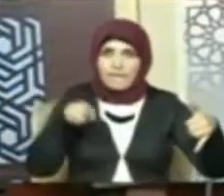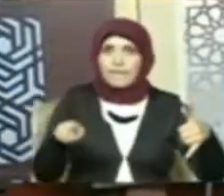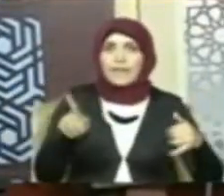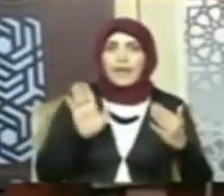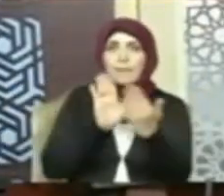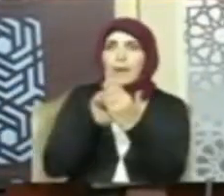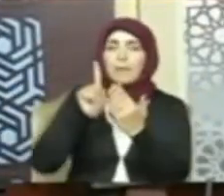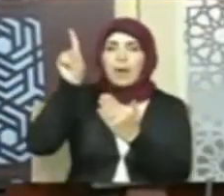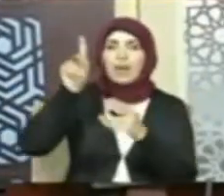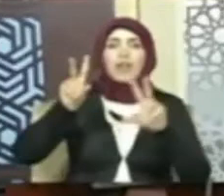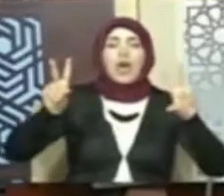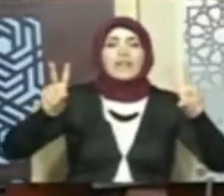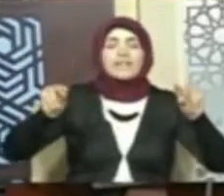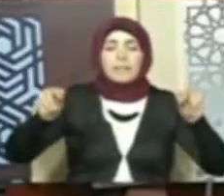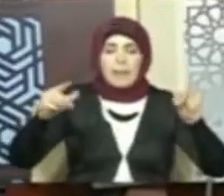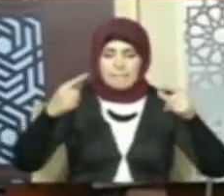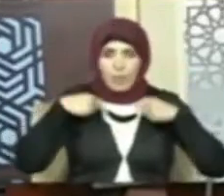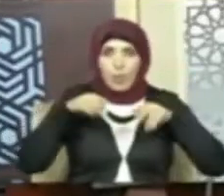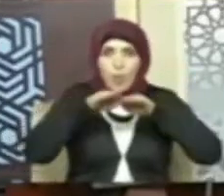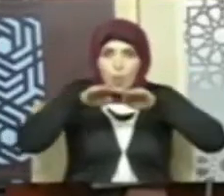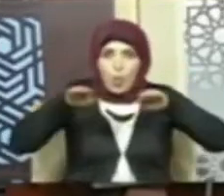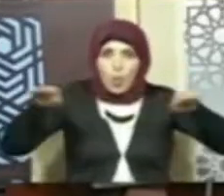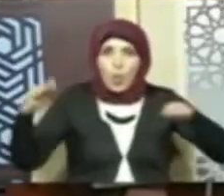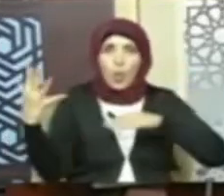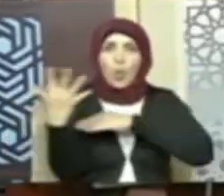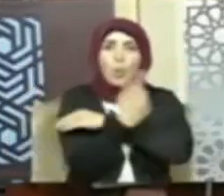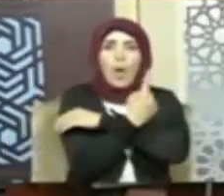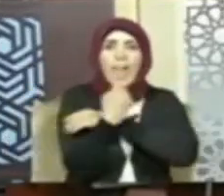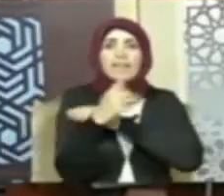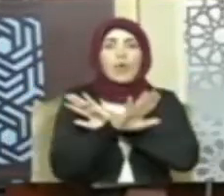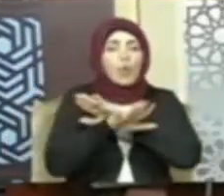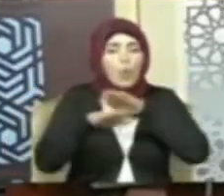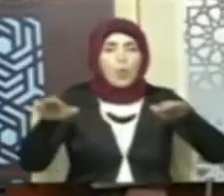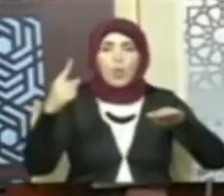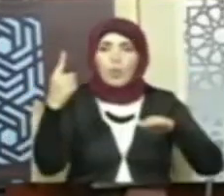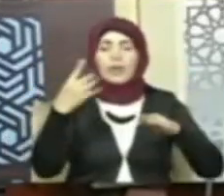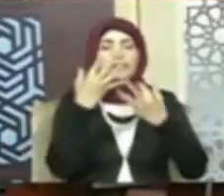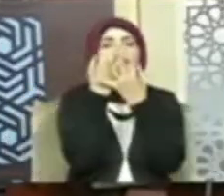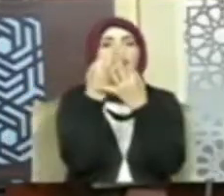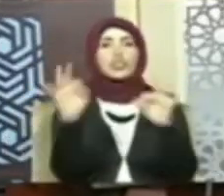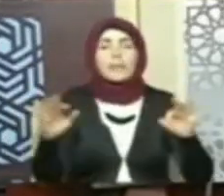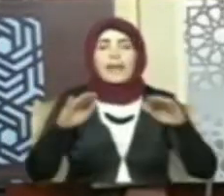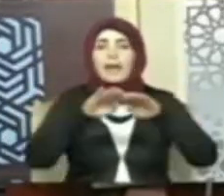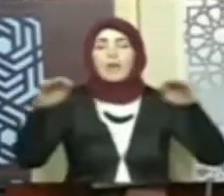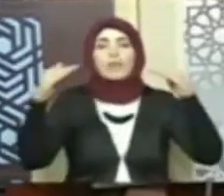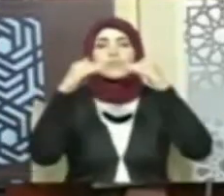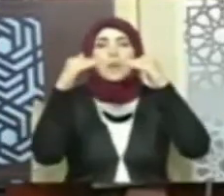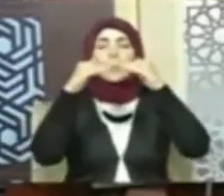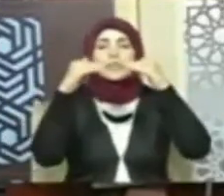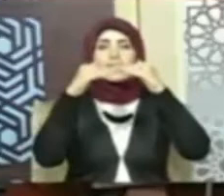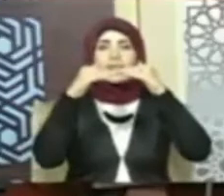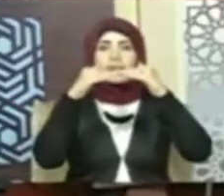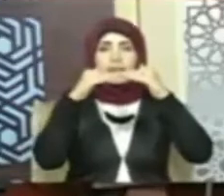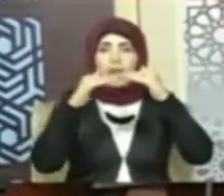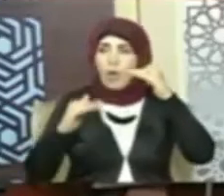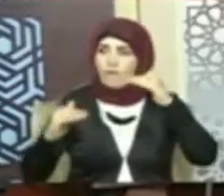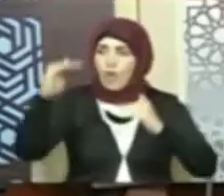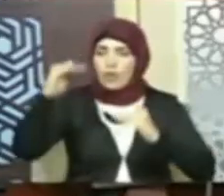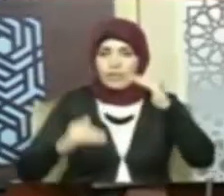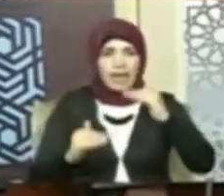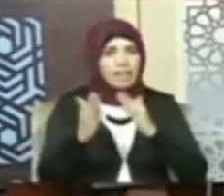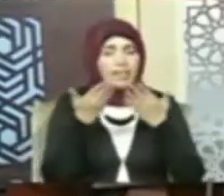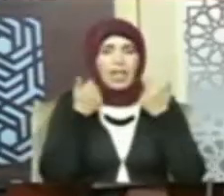هذا بلحظة الانتقال إلى الله، والجميع سواسية في لباس